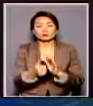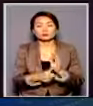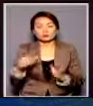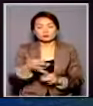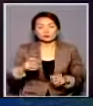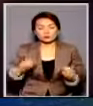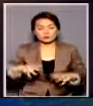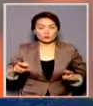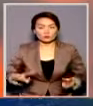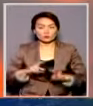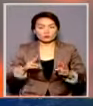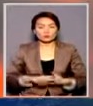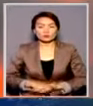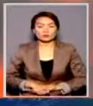округах могут вспыхнуть пожары